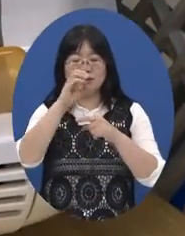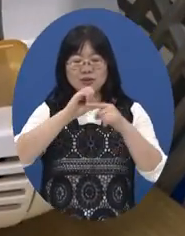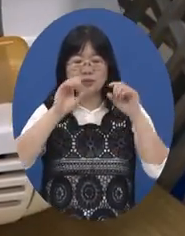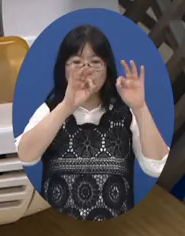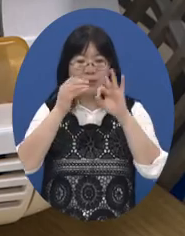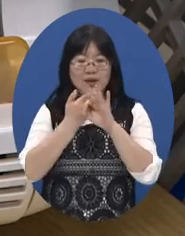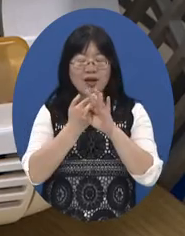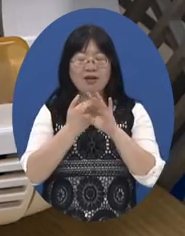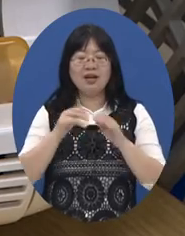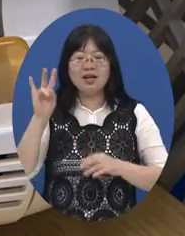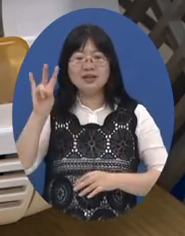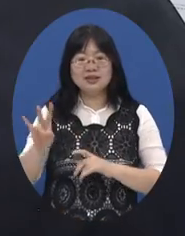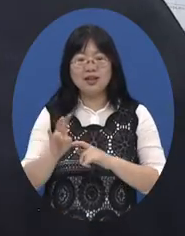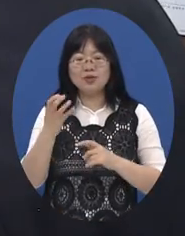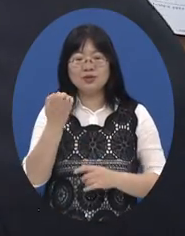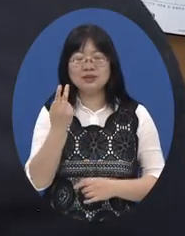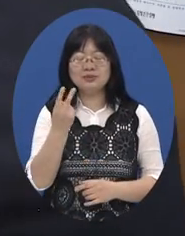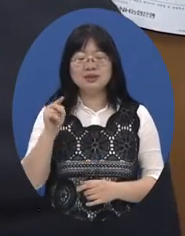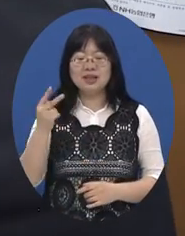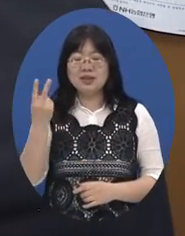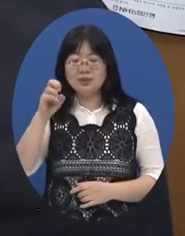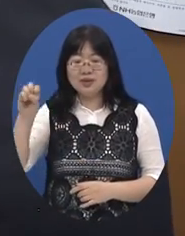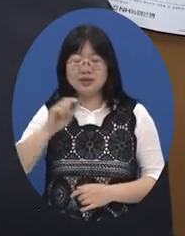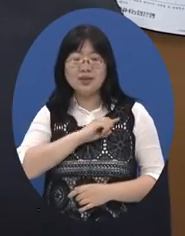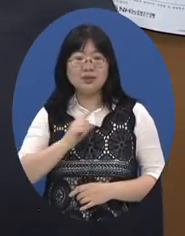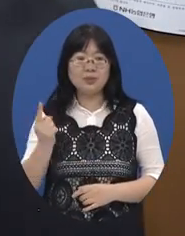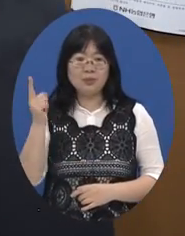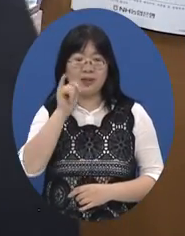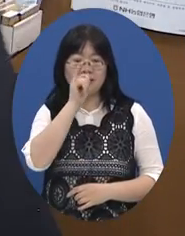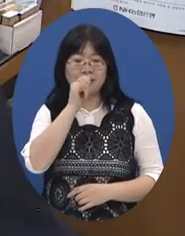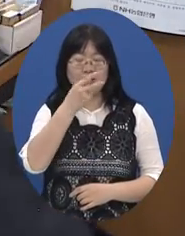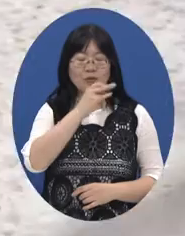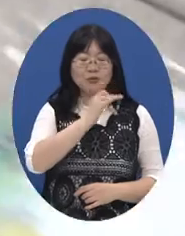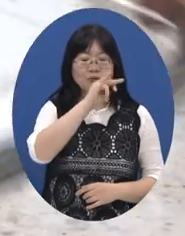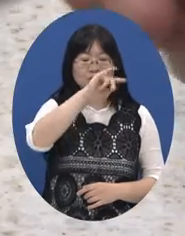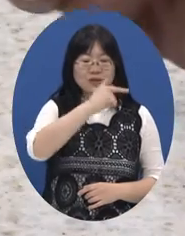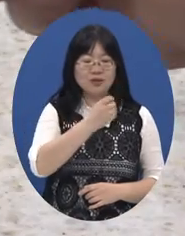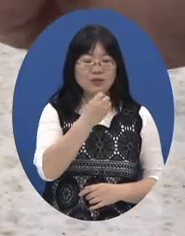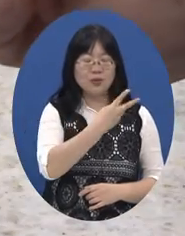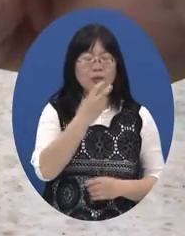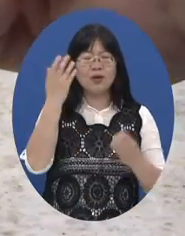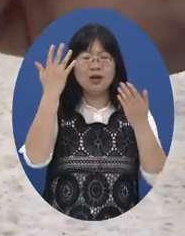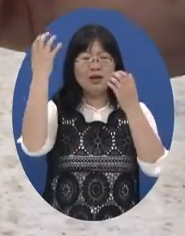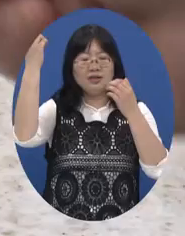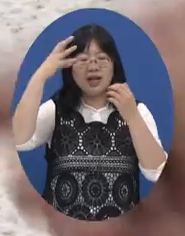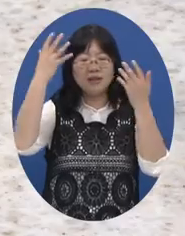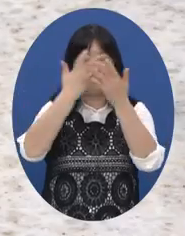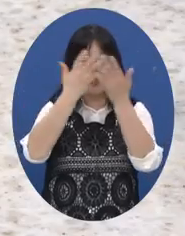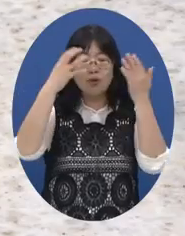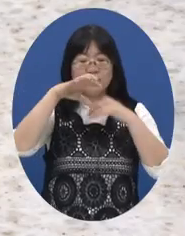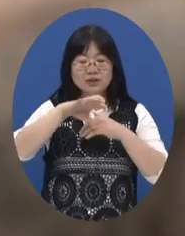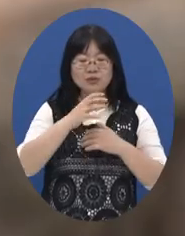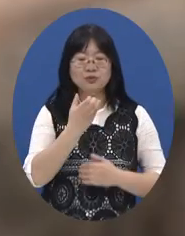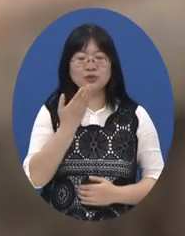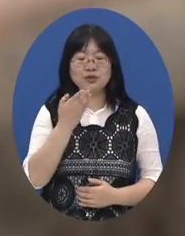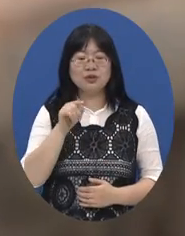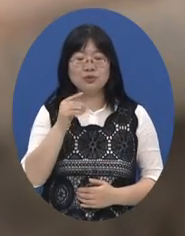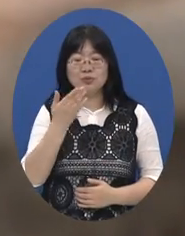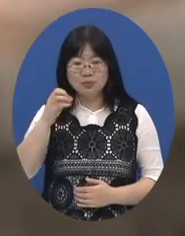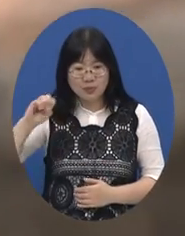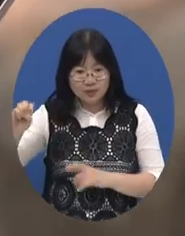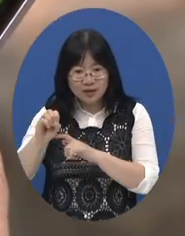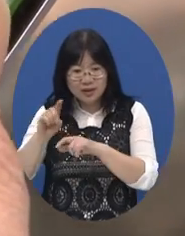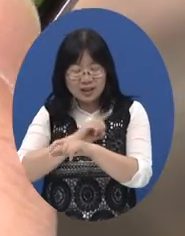시흥시가 92.5%로 가장 높게 조사됐고, 동두천시와 광명시가 각각 90.9%로 그 뒤를